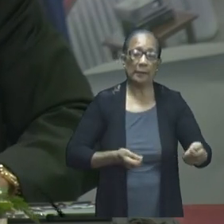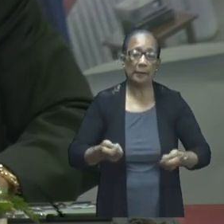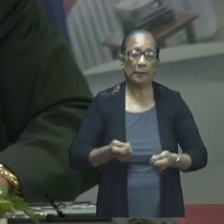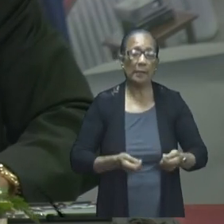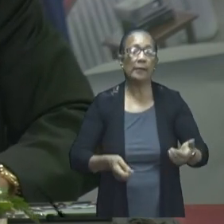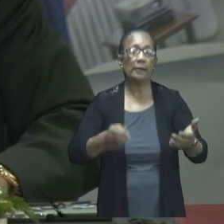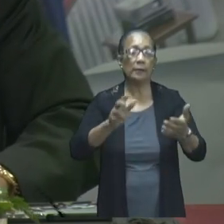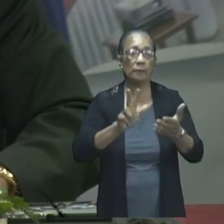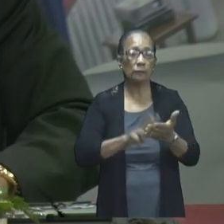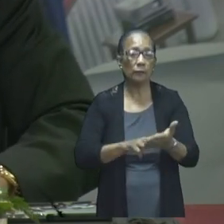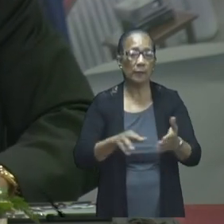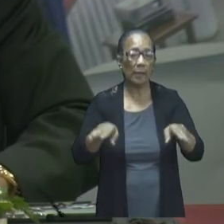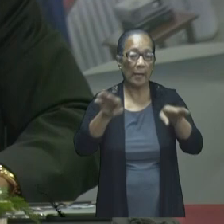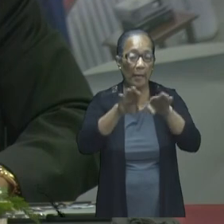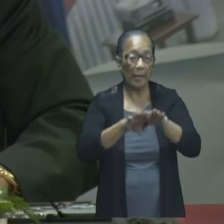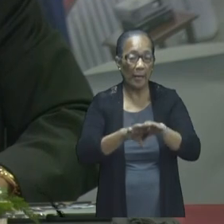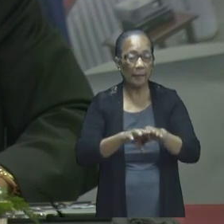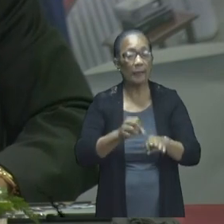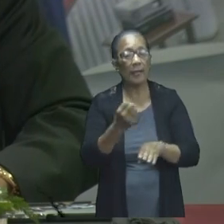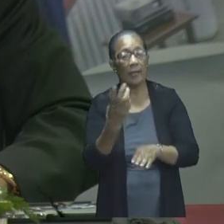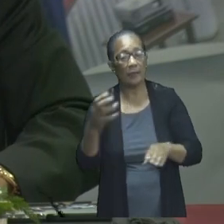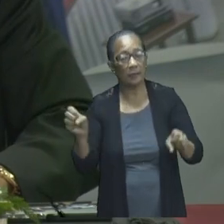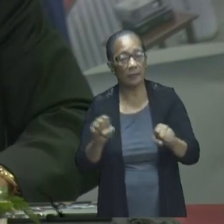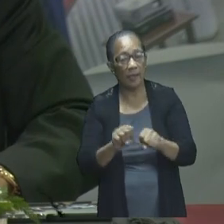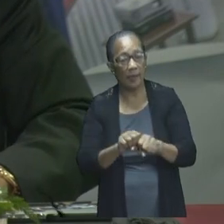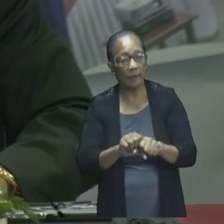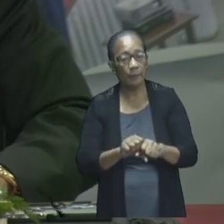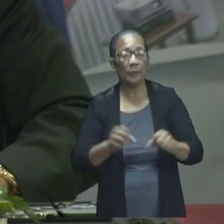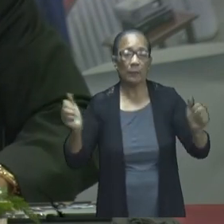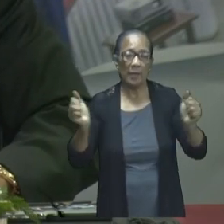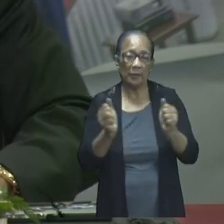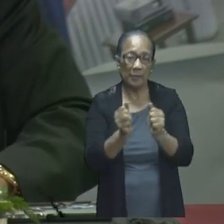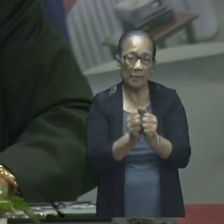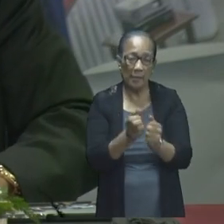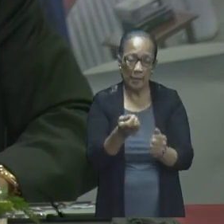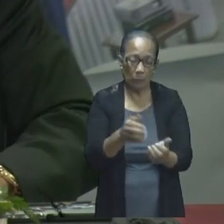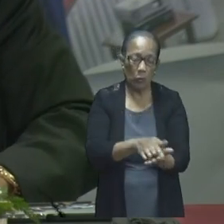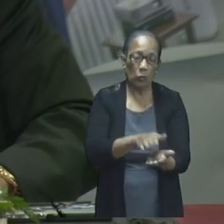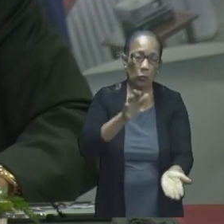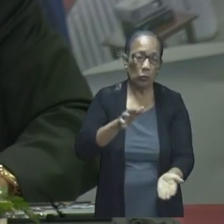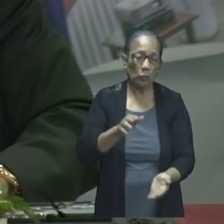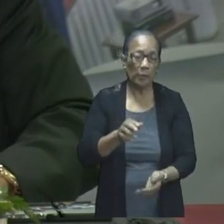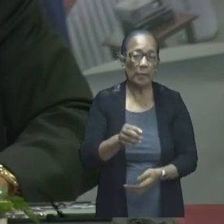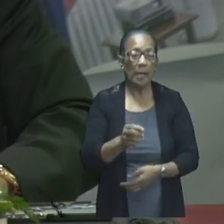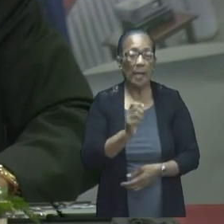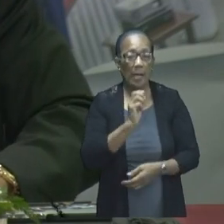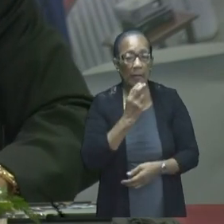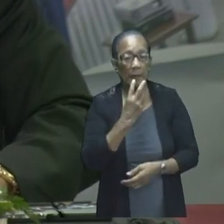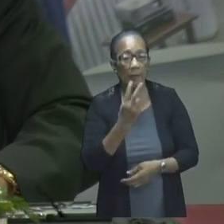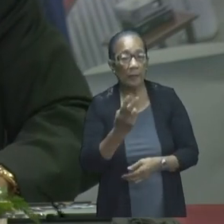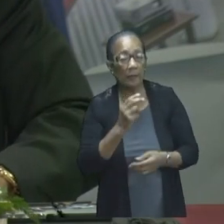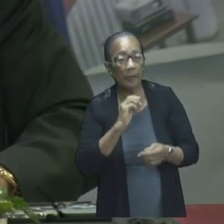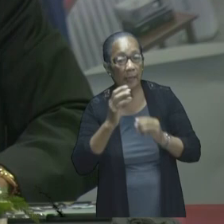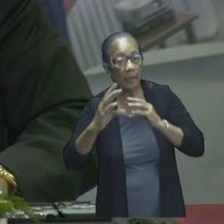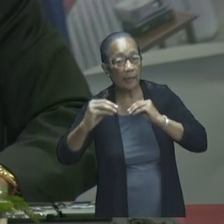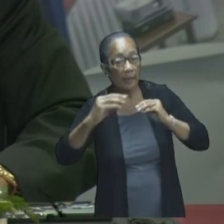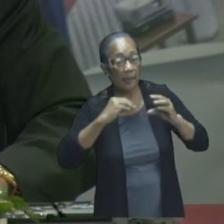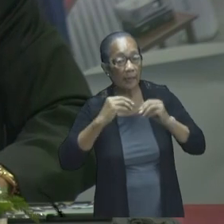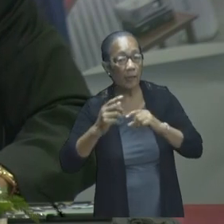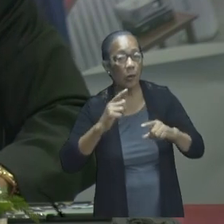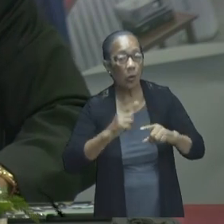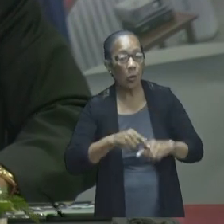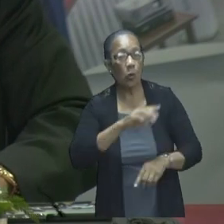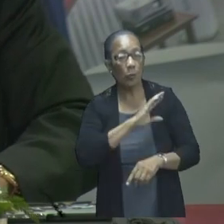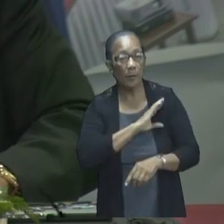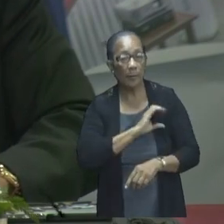regeren verklaring komt elk jaar uit met een en jaarbegroting een jaar leden en daarop komt uit namelijk als herstelplannen daar het want deze nam een